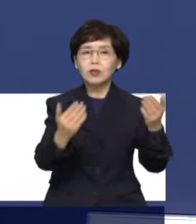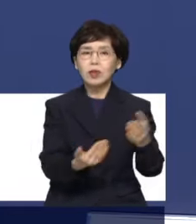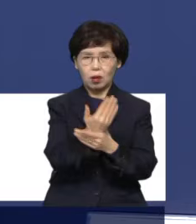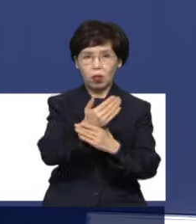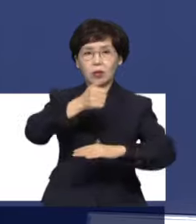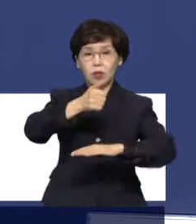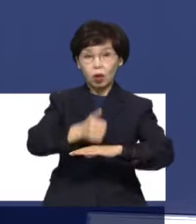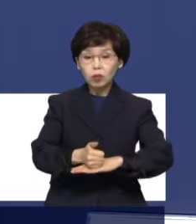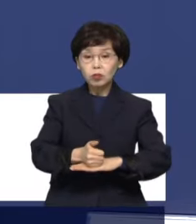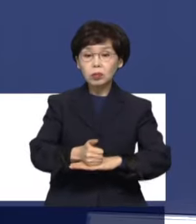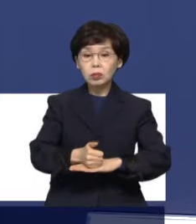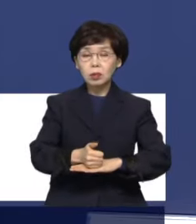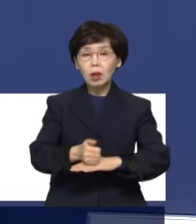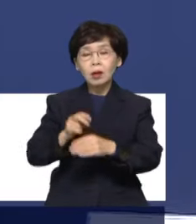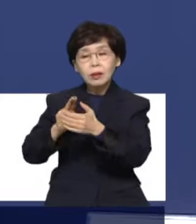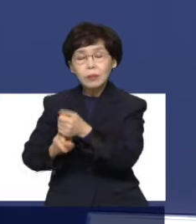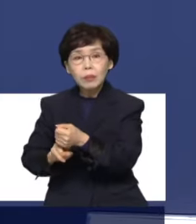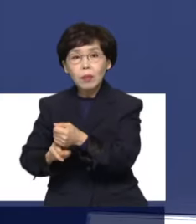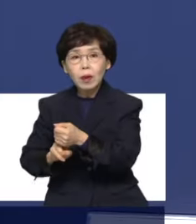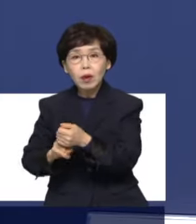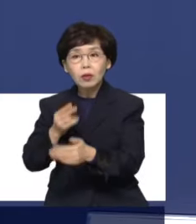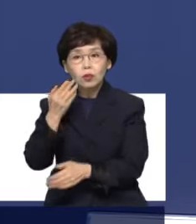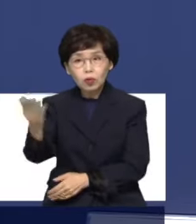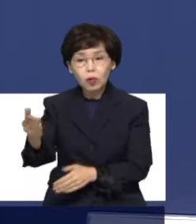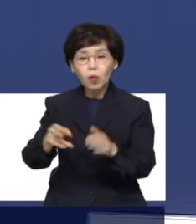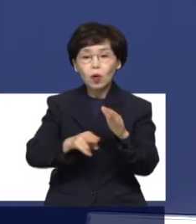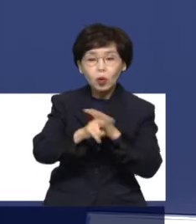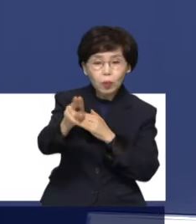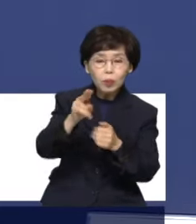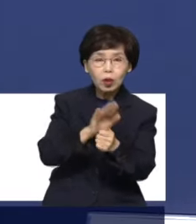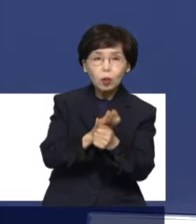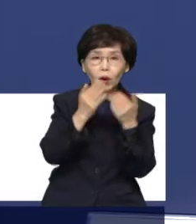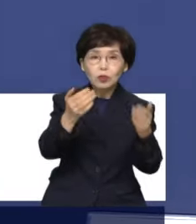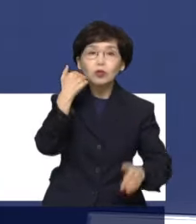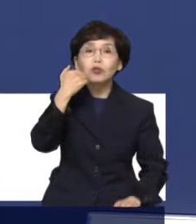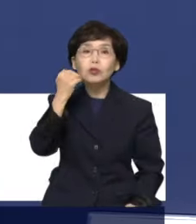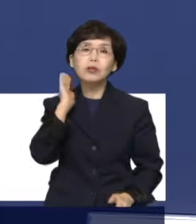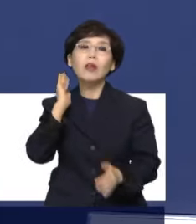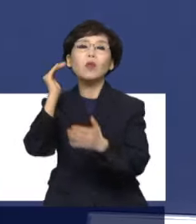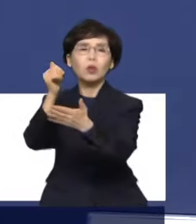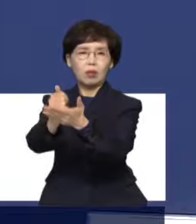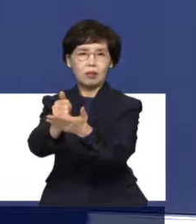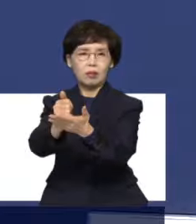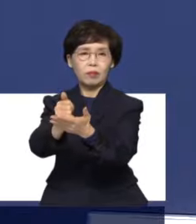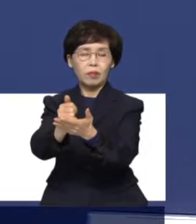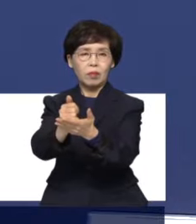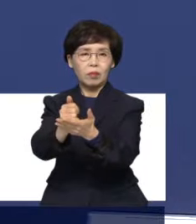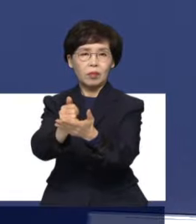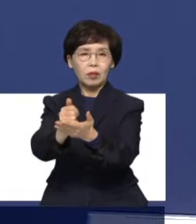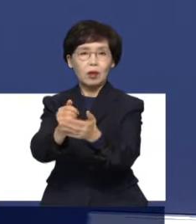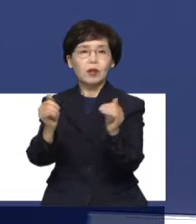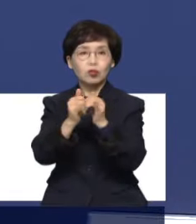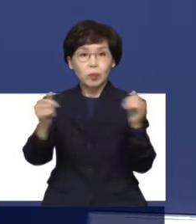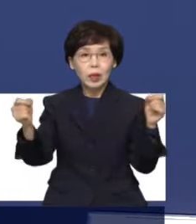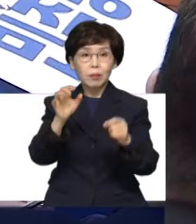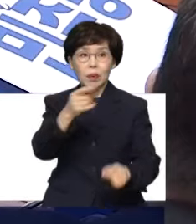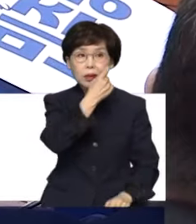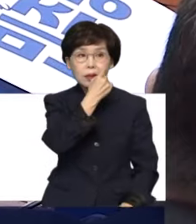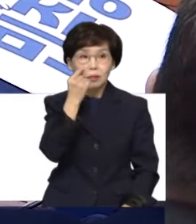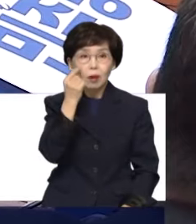결국 은폐 도피의 주인공이 대통령이라는 사실을 결국 국민들에게 증명한